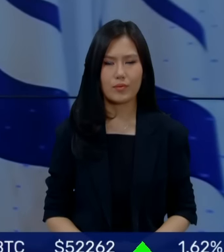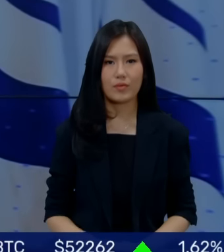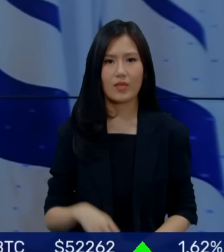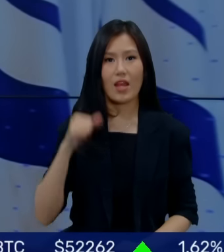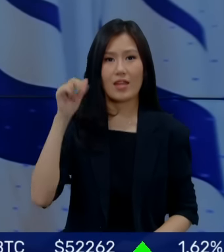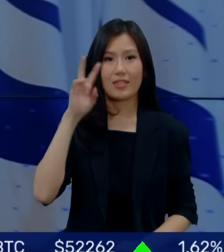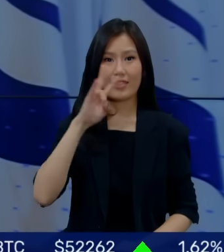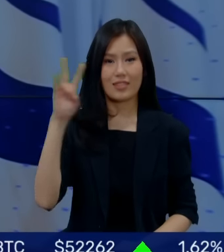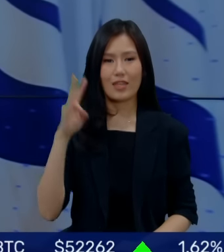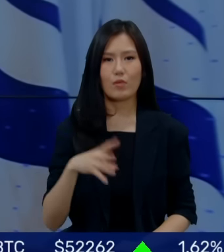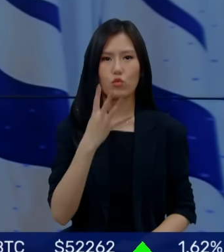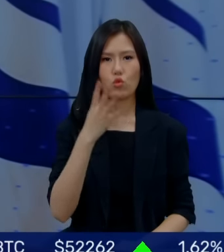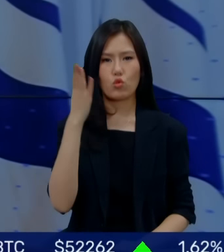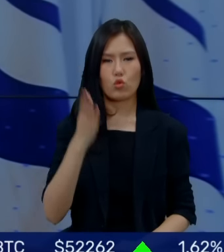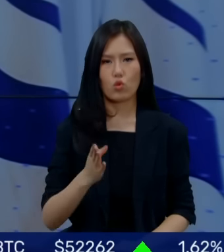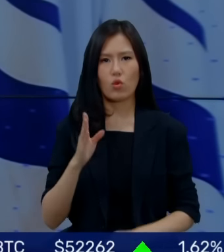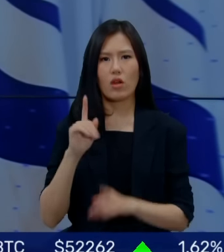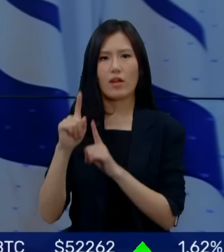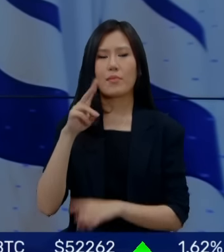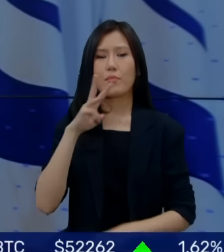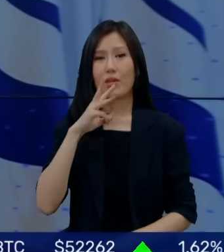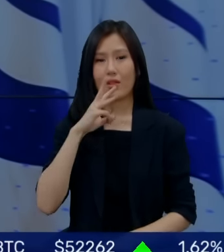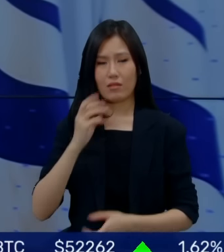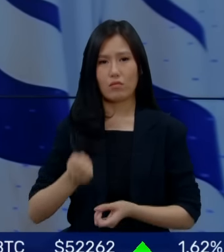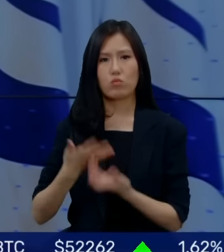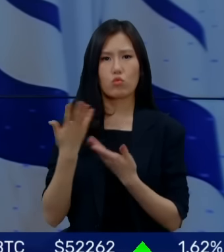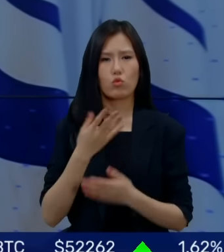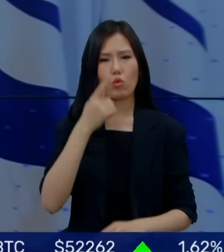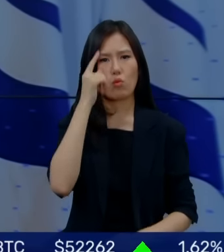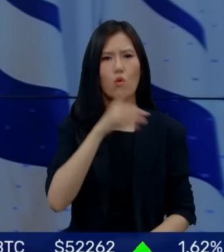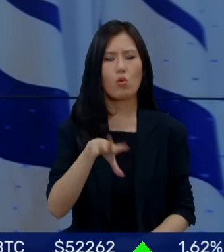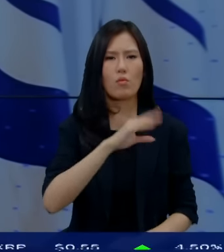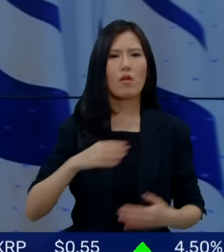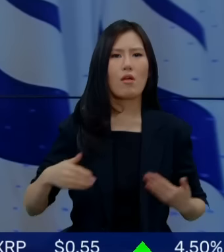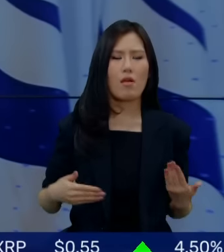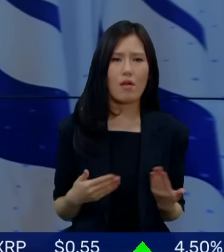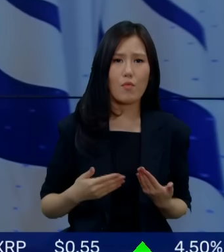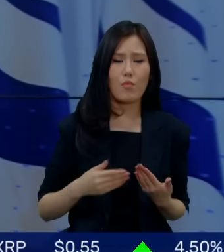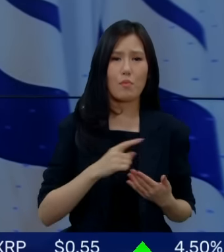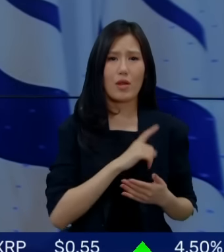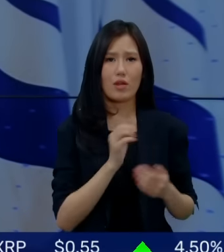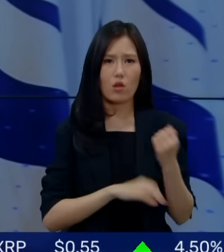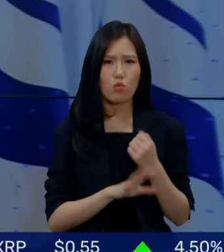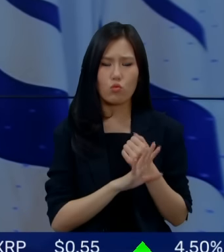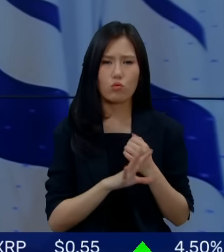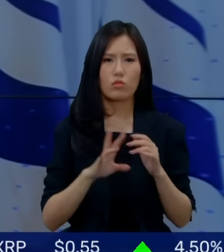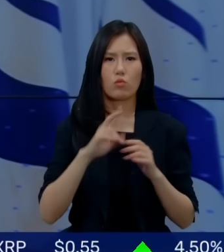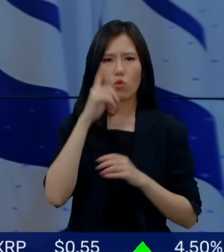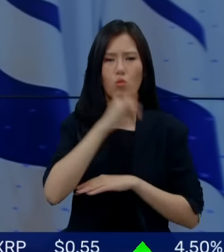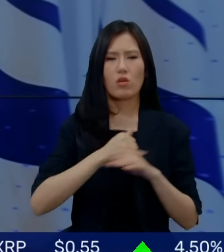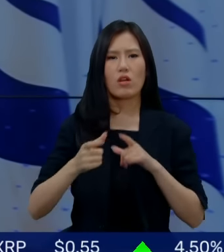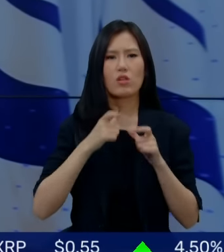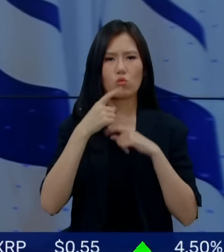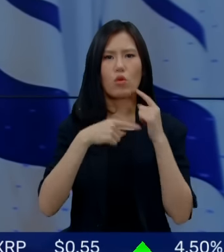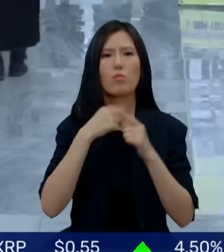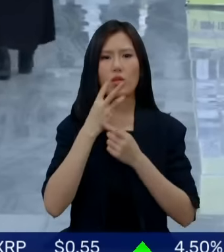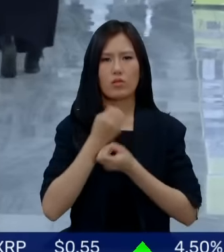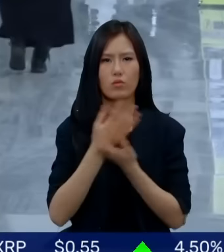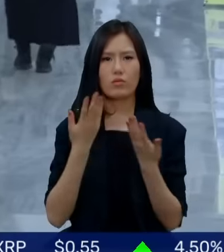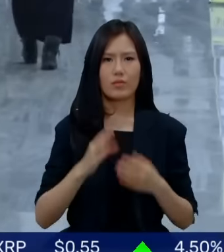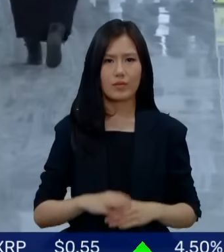Ардчилсан нам 4.1 мэдээллийн цагаар иргэдийн амжиргааны түвшин Монгол улсын эдийн засгийн нөхцөл байдал зэрэг асуудлаар мэдээлэл хэллээ.